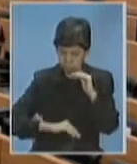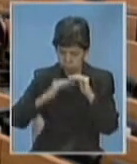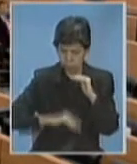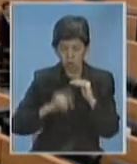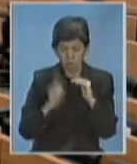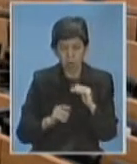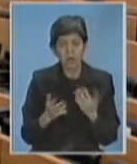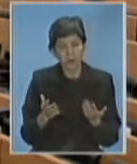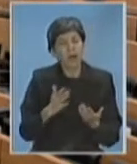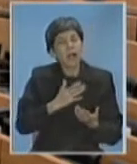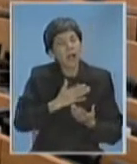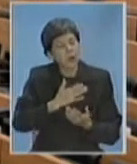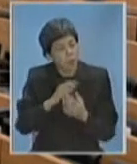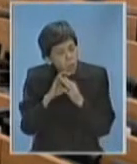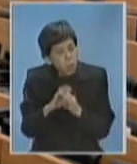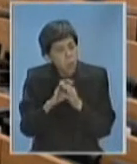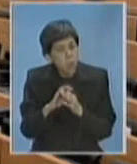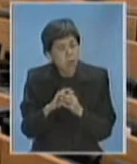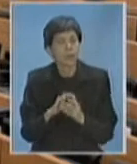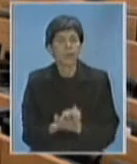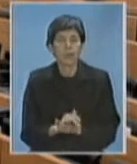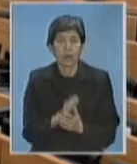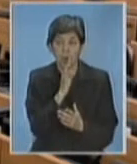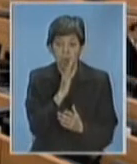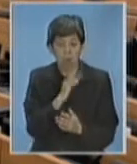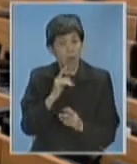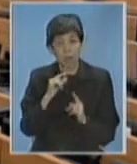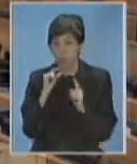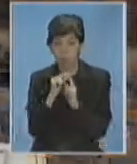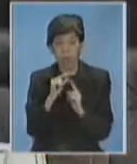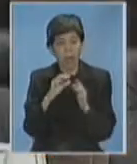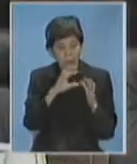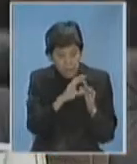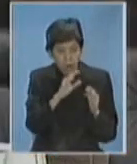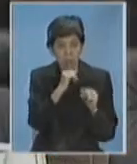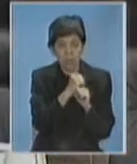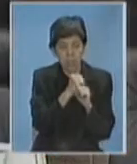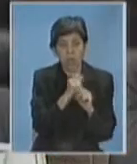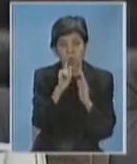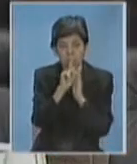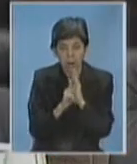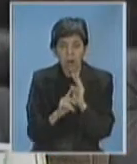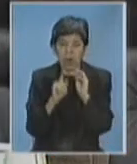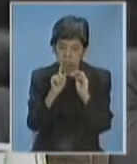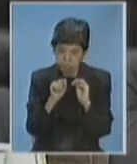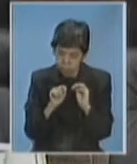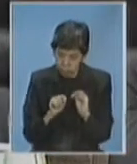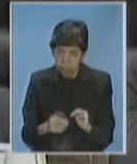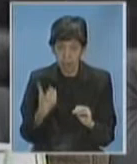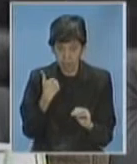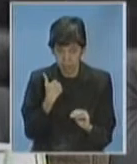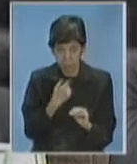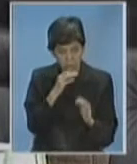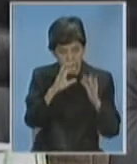ะฉะนั้นเนี่ยอันนี้คือสิ่งที่เราน่าเป็นห่วงนะคะดังนั้นเมื่อพูดเรื่องนี้เรื่องเดียวมันจะโยงไปอีกในหลายมาตราเพราะว่ามาตรานี้มันก็จะ